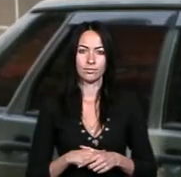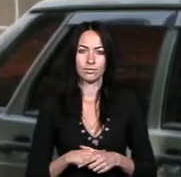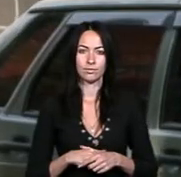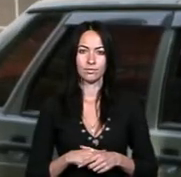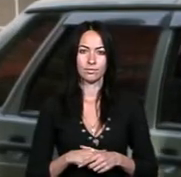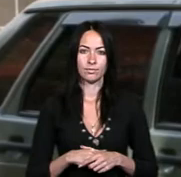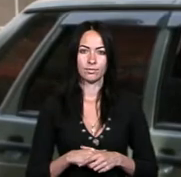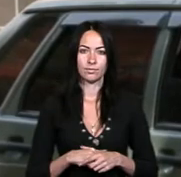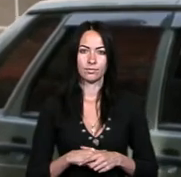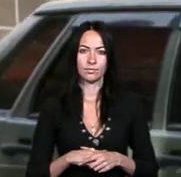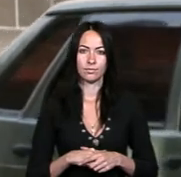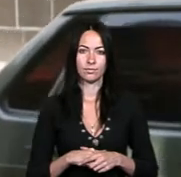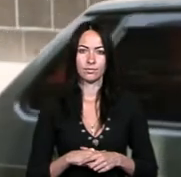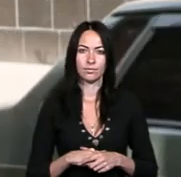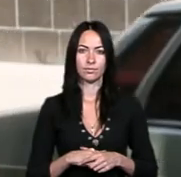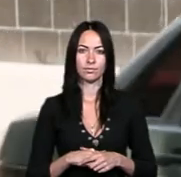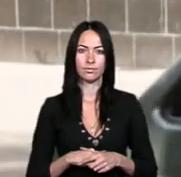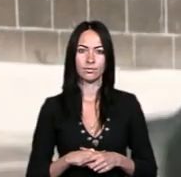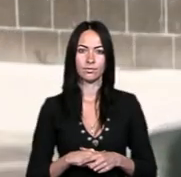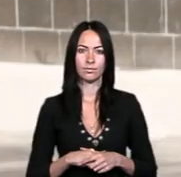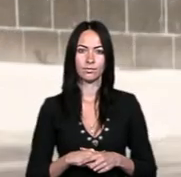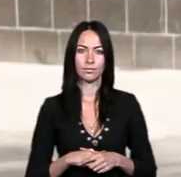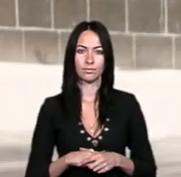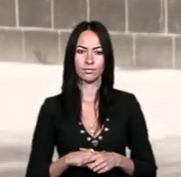продовжить. Ветерани, ми патріоти.